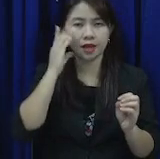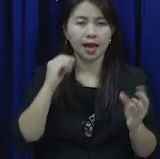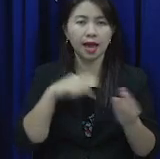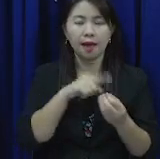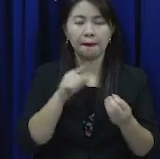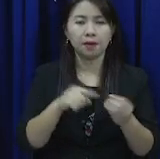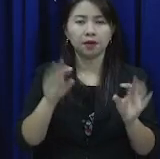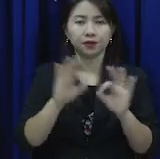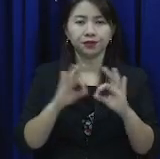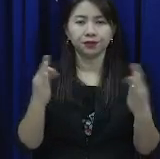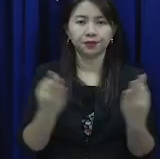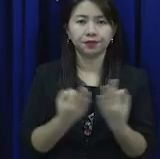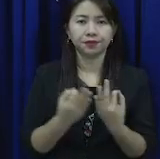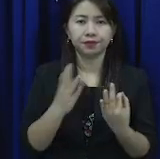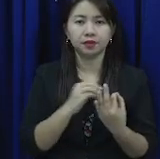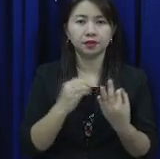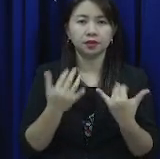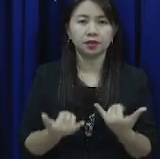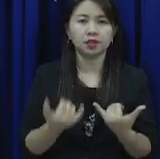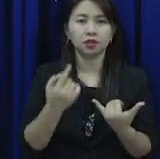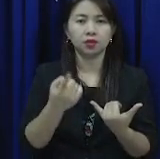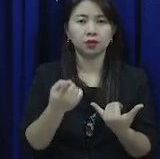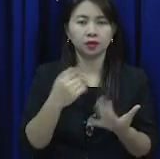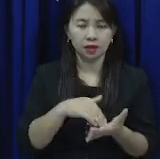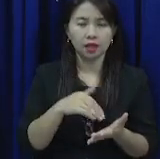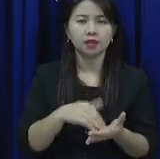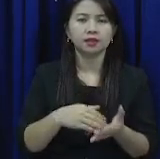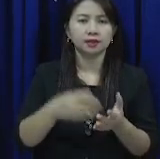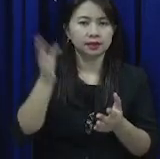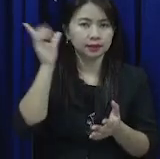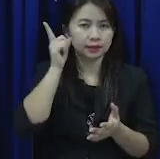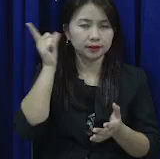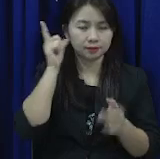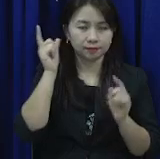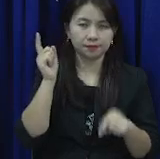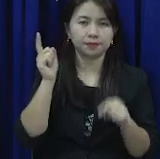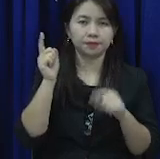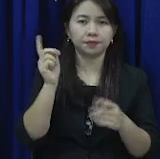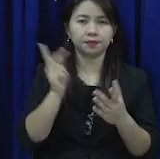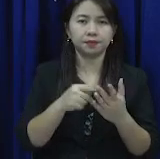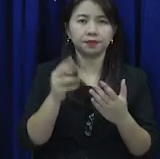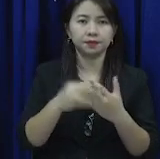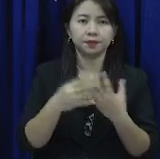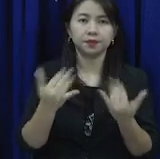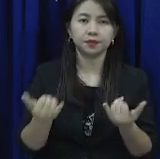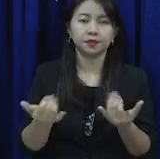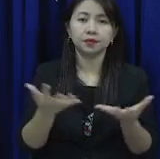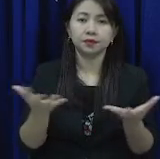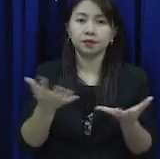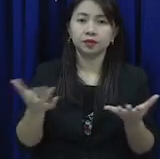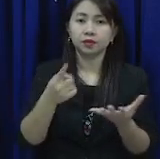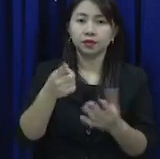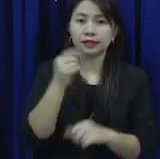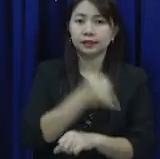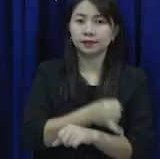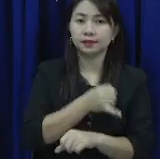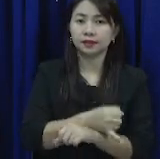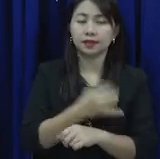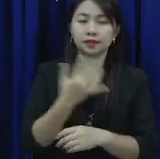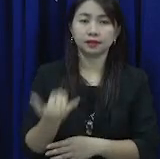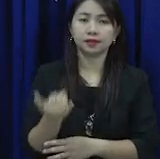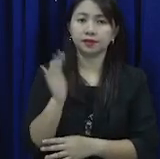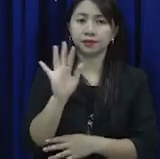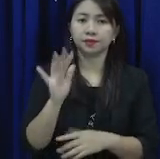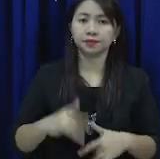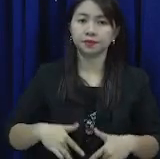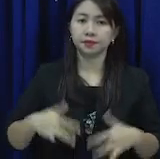Na Na Na ikaw ngayon ay kasama sa usapin na ito ang point diyan is Saan ka ngayon nag-invest ng buhay mo is see Saan mo ini-invest